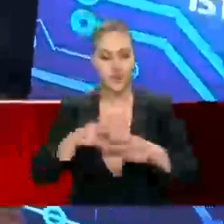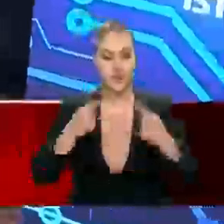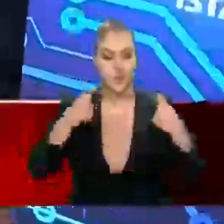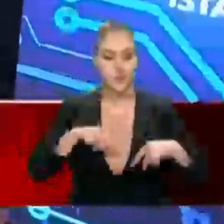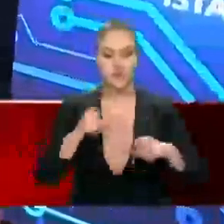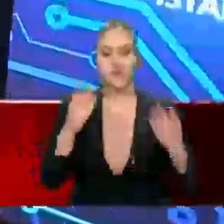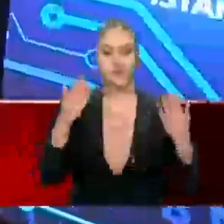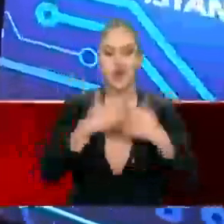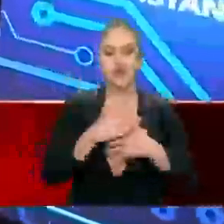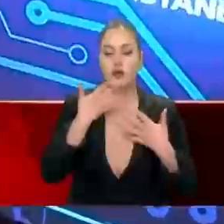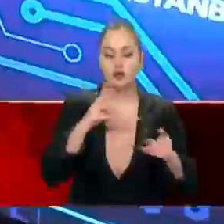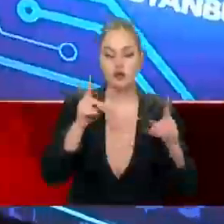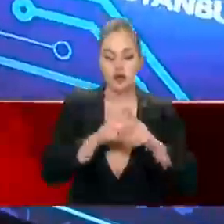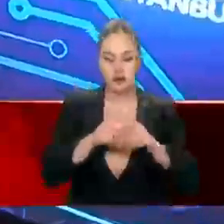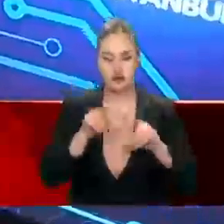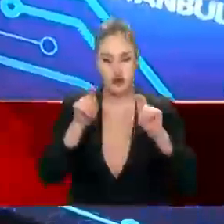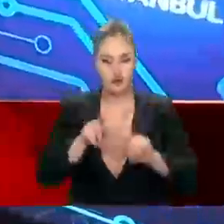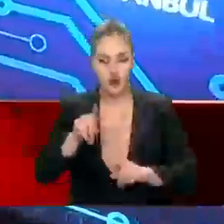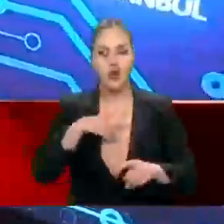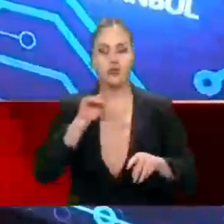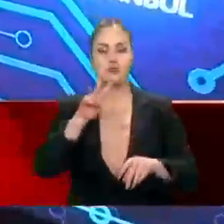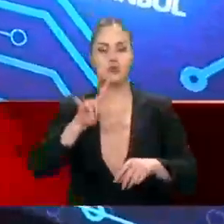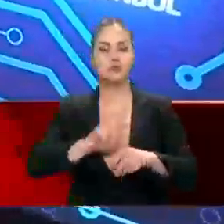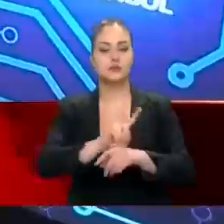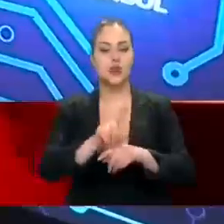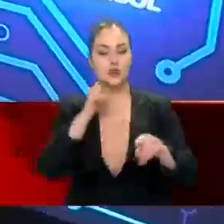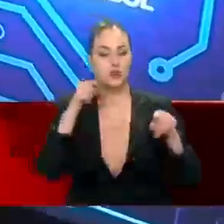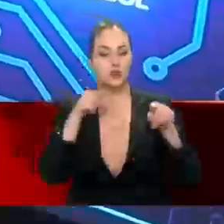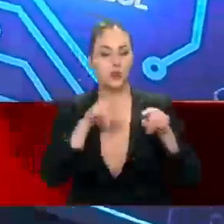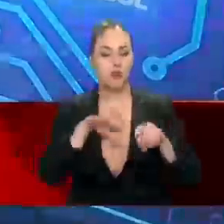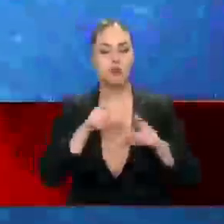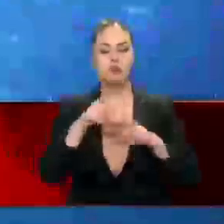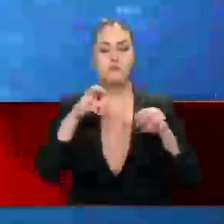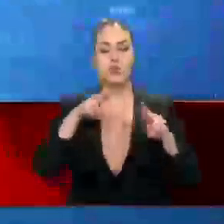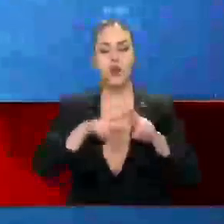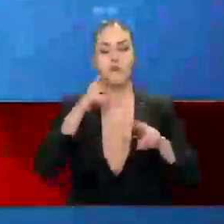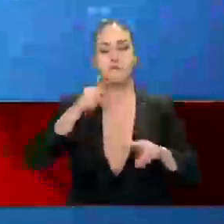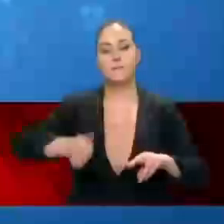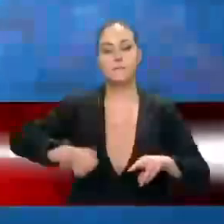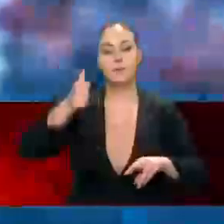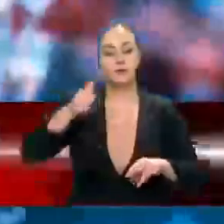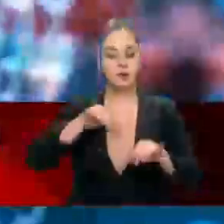veren spekülatif hesapları 24 saat takibe başladı. SPK Başkanı İbrahim